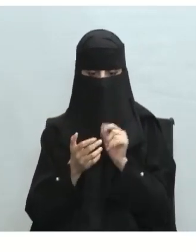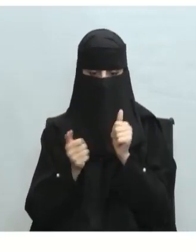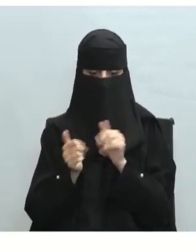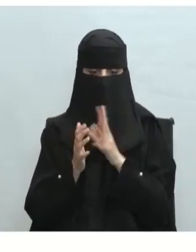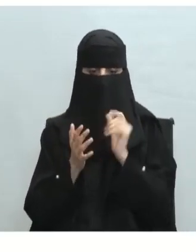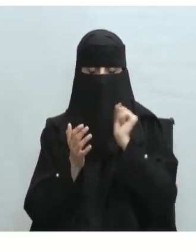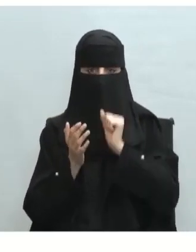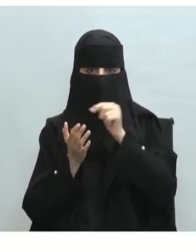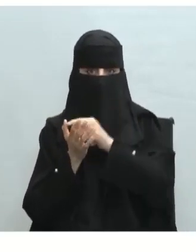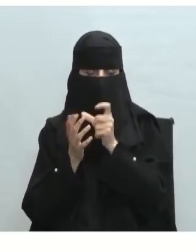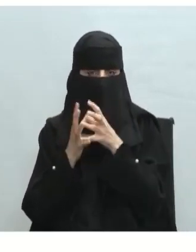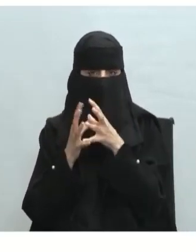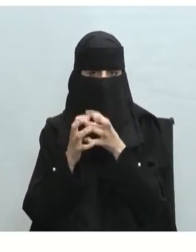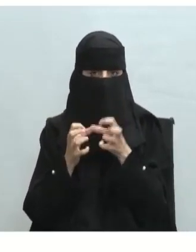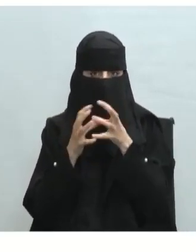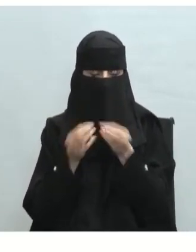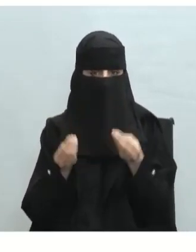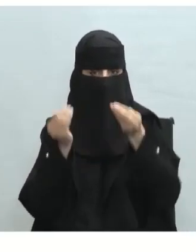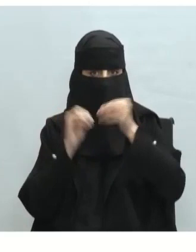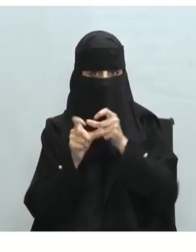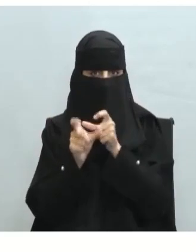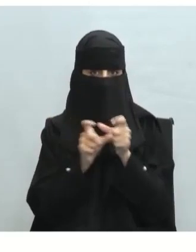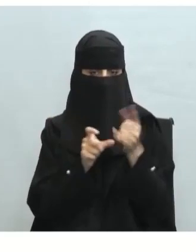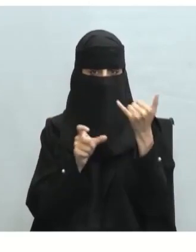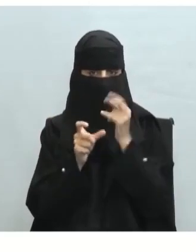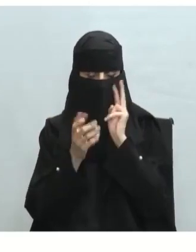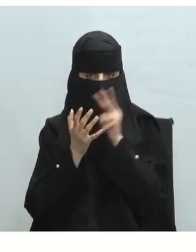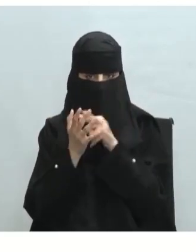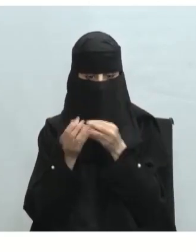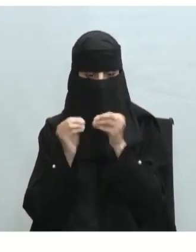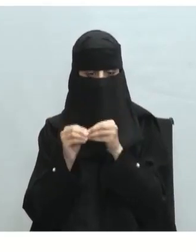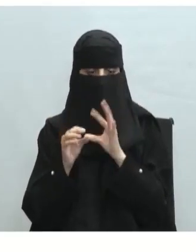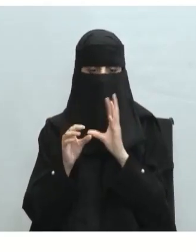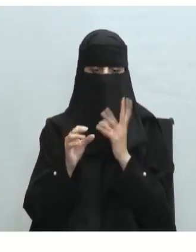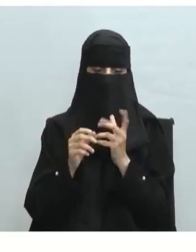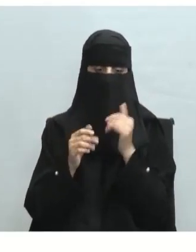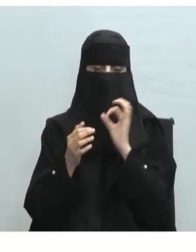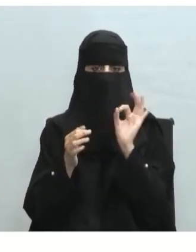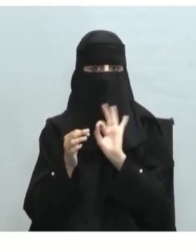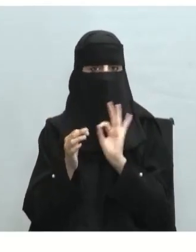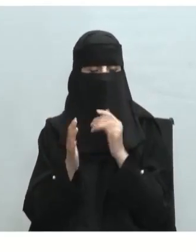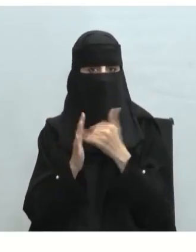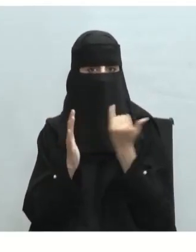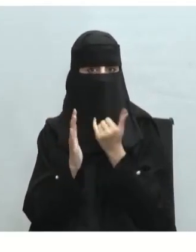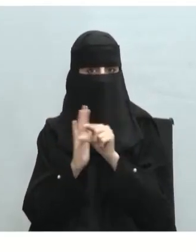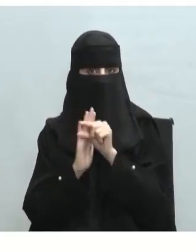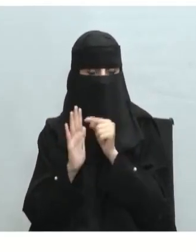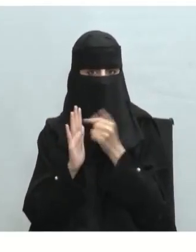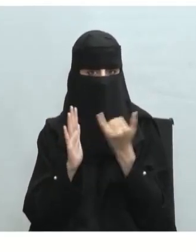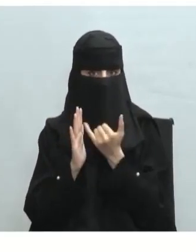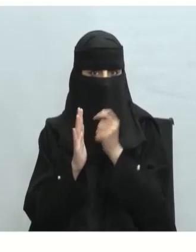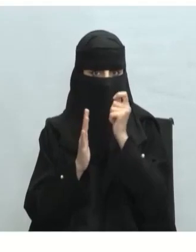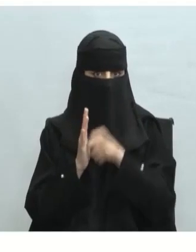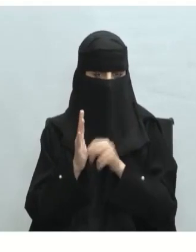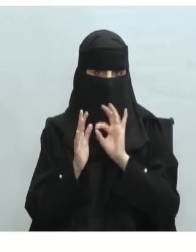او كثره اعاده النظر لما قراناه وغيرها كذلك درجه عمق المعنى احيانا بعض المعاني غامضه فيها عمق لا تستطيع ان تقراها